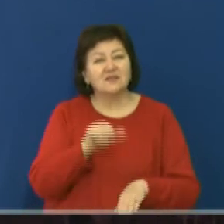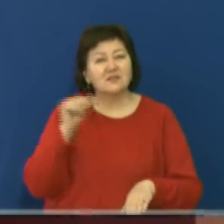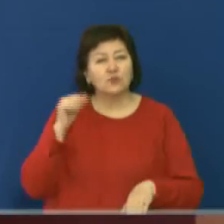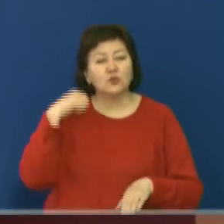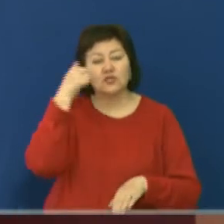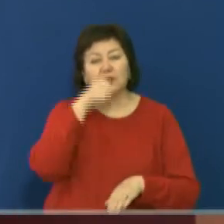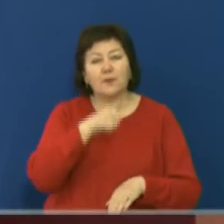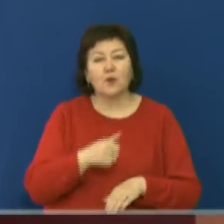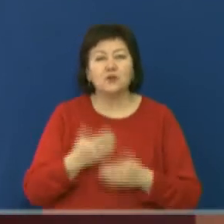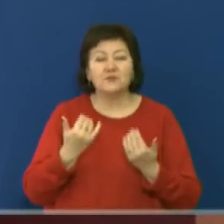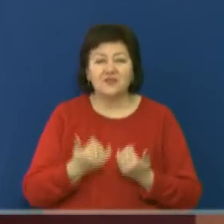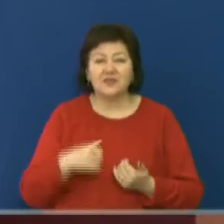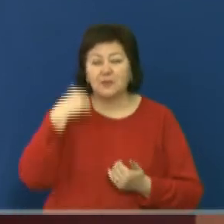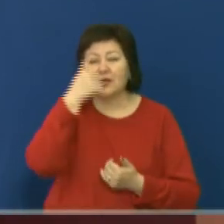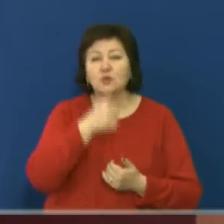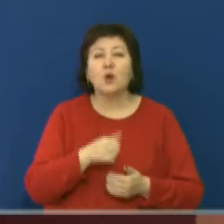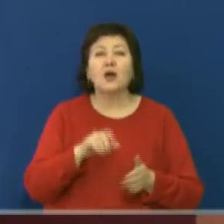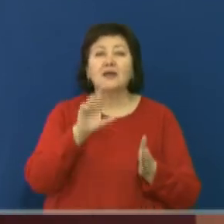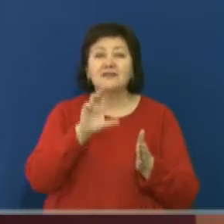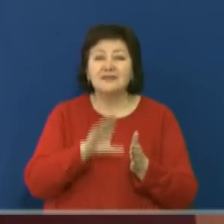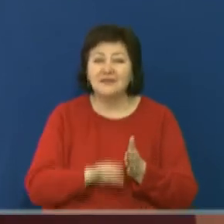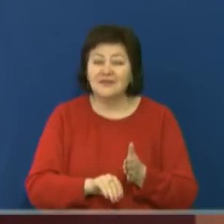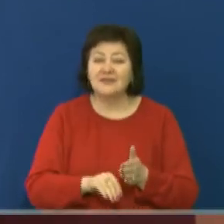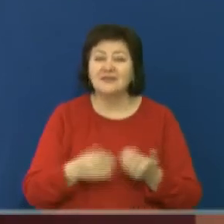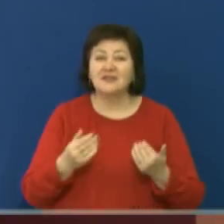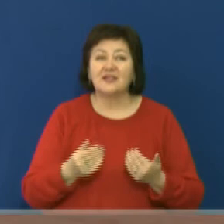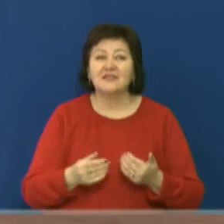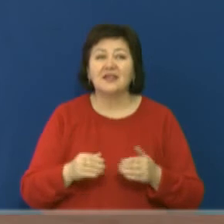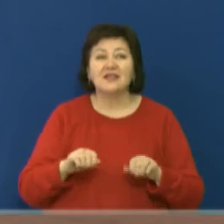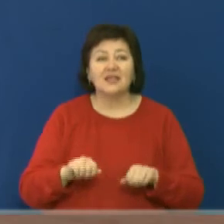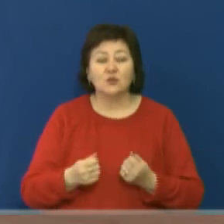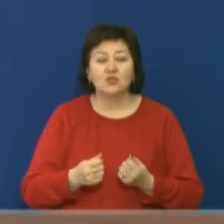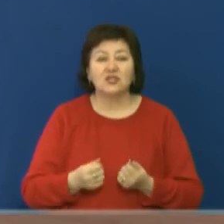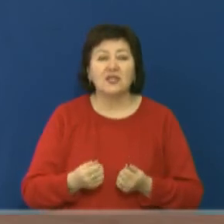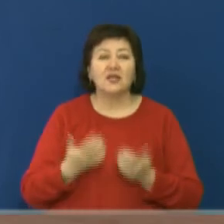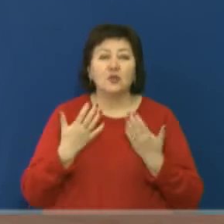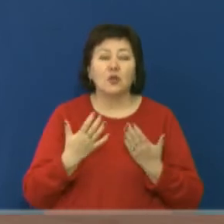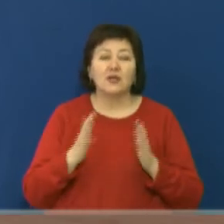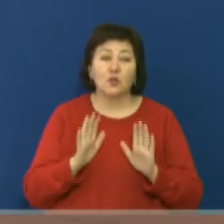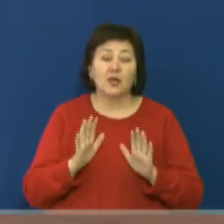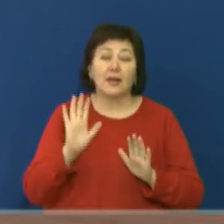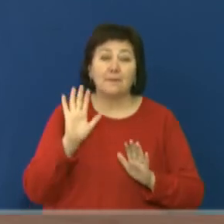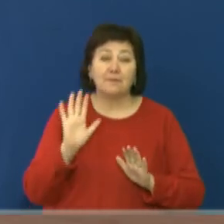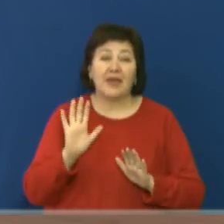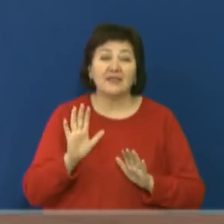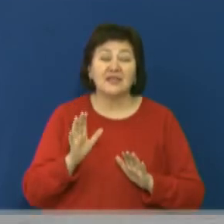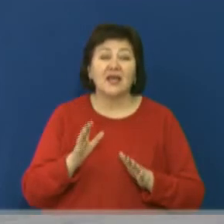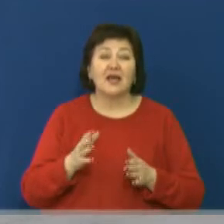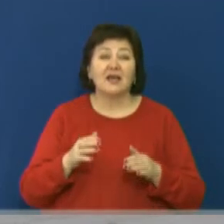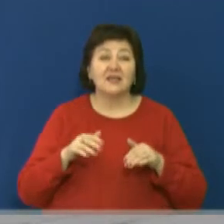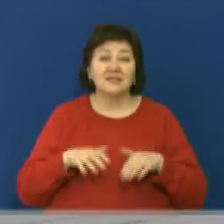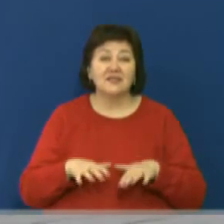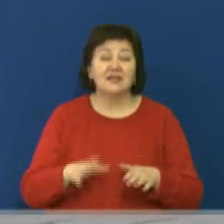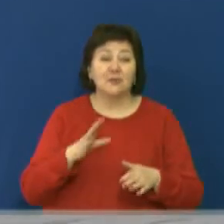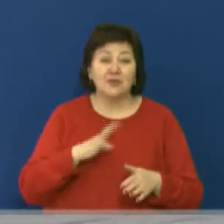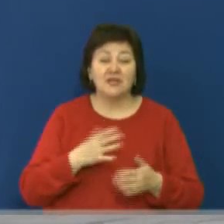істері көрсеткішінің төмендегені байқалады. Жыл басынан бері сотқа 5 қылмыстық материал келіп түсті. Оның 4-теуі бойынша сот шешімі